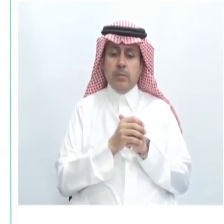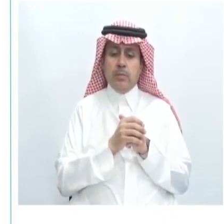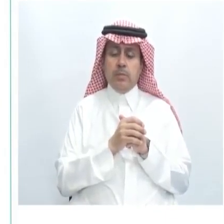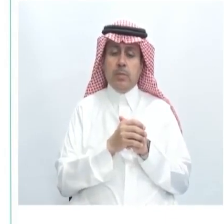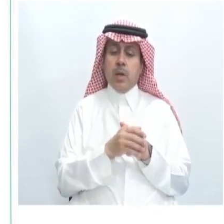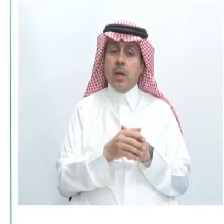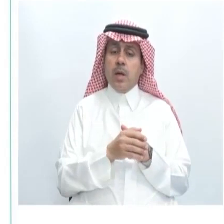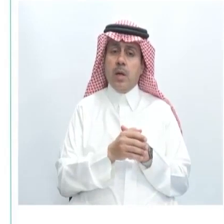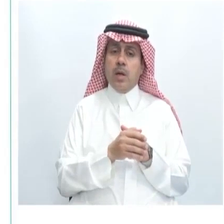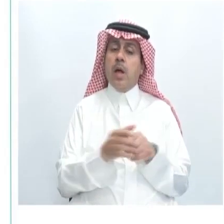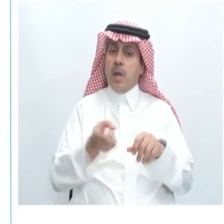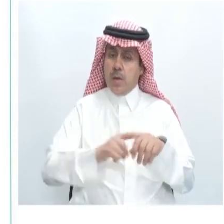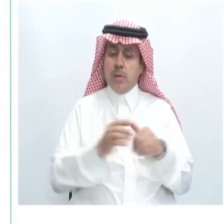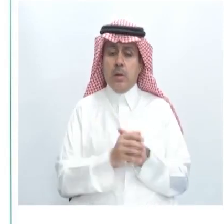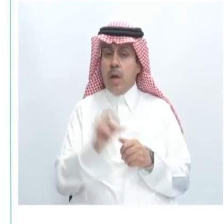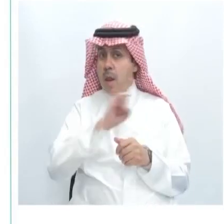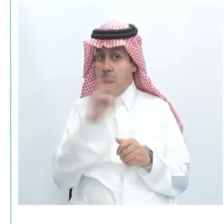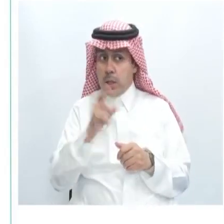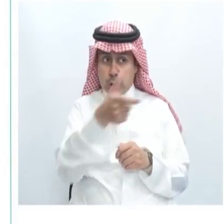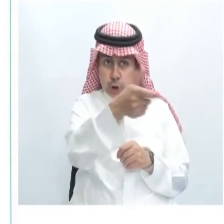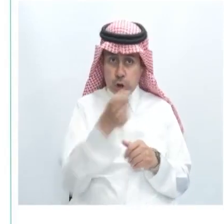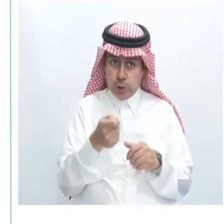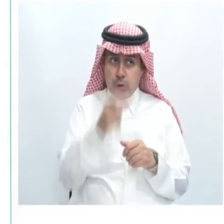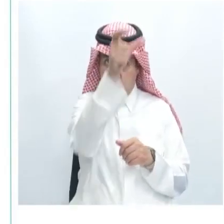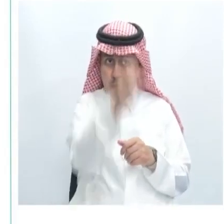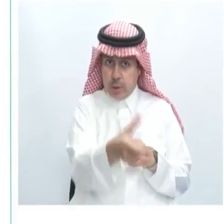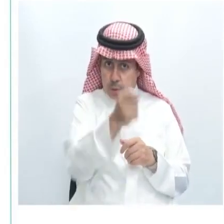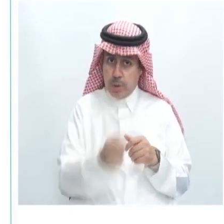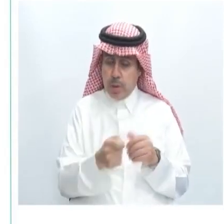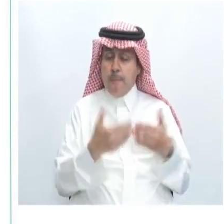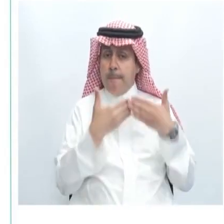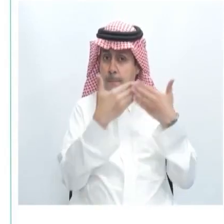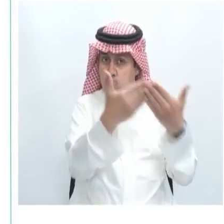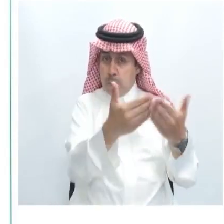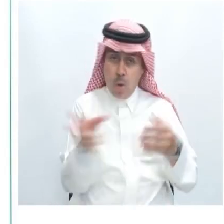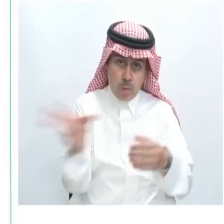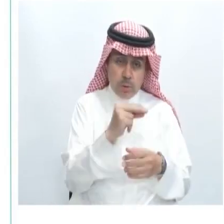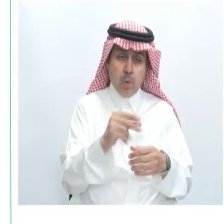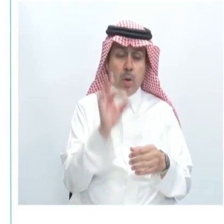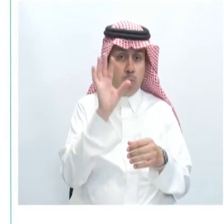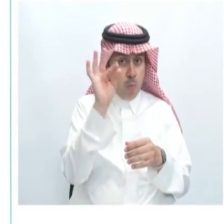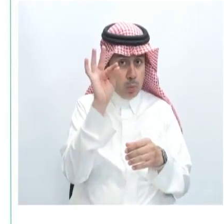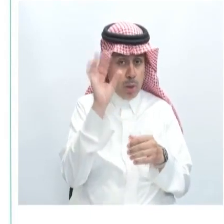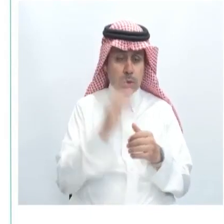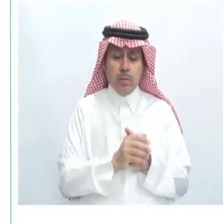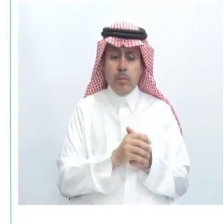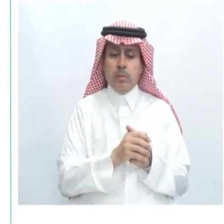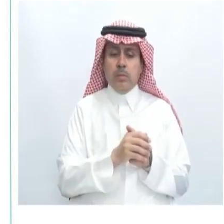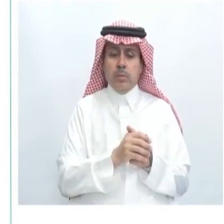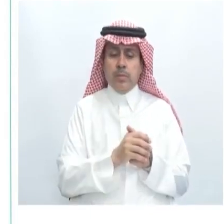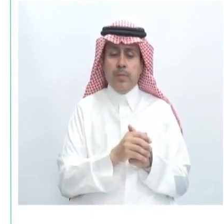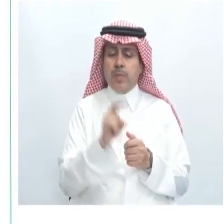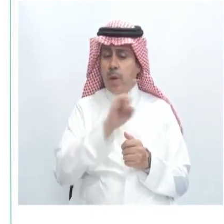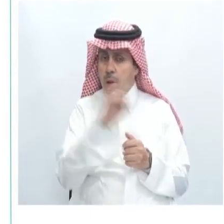ايضا لن يشتري العملاء منتجا او خدمه وان كانت ممتازه العملاء